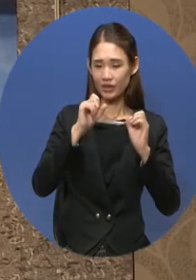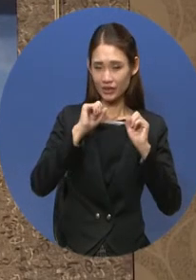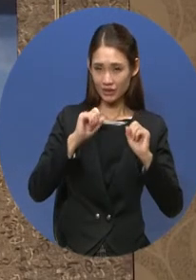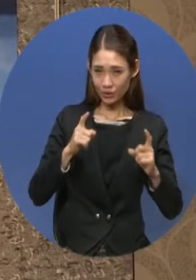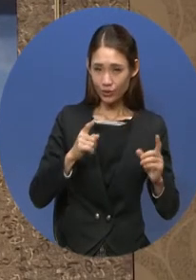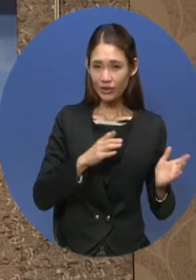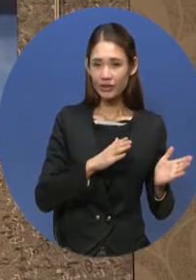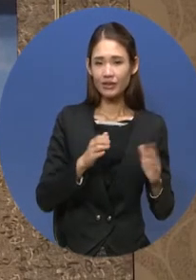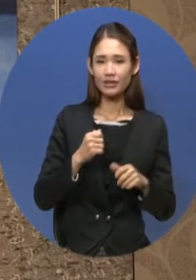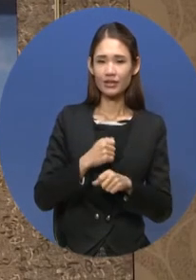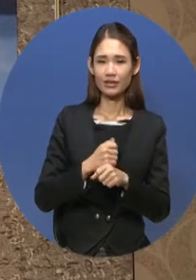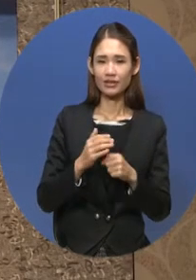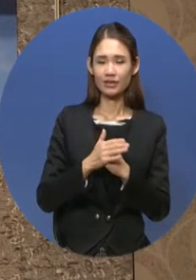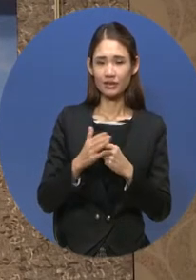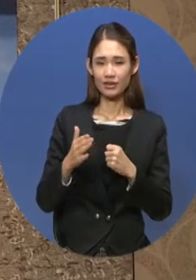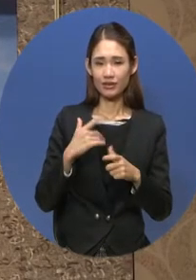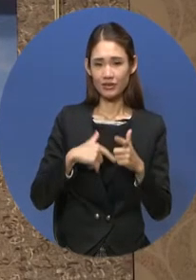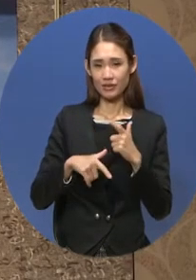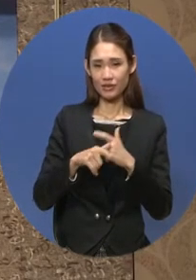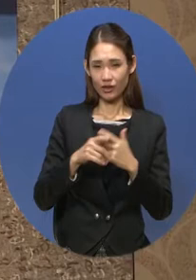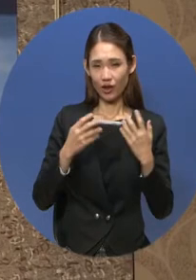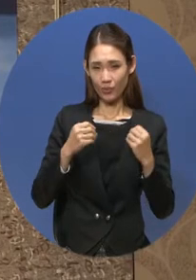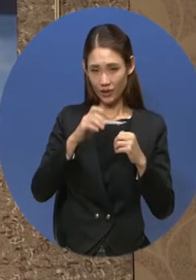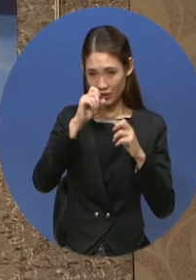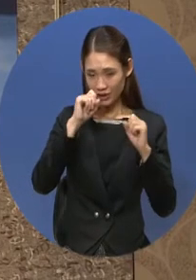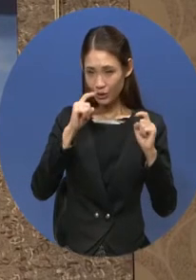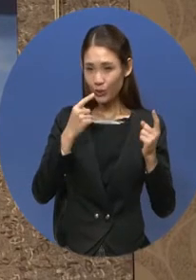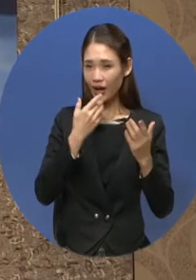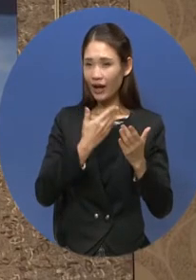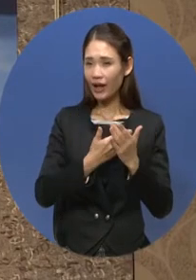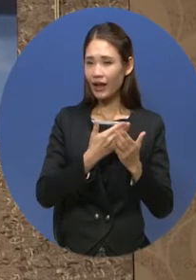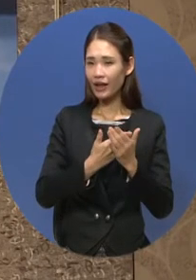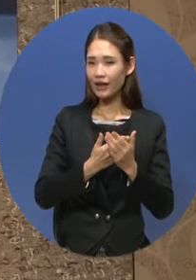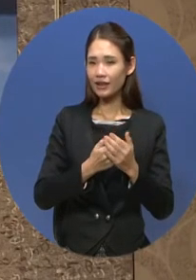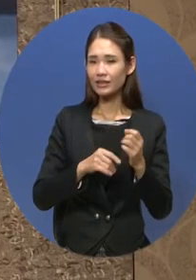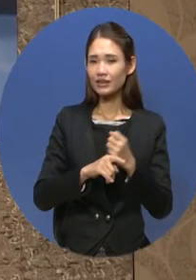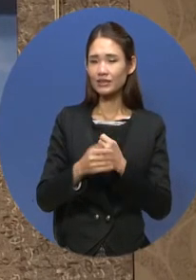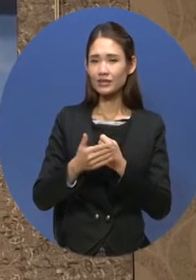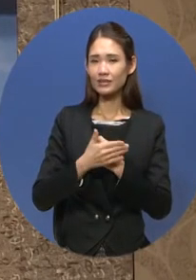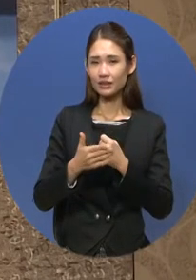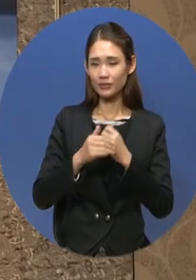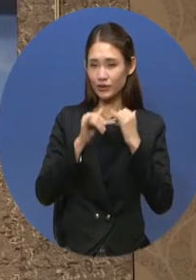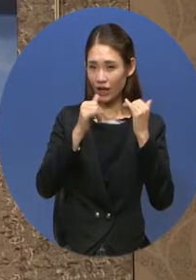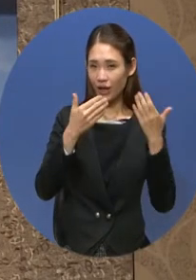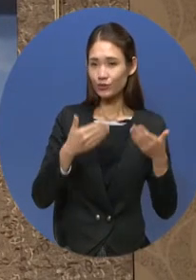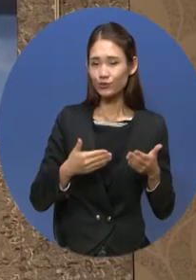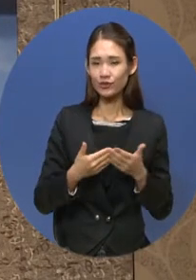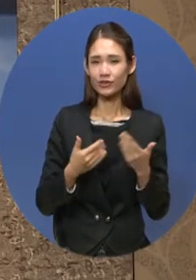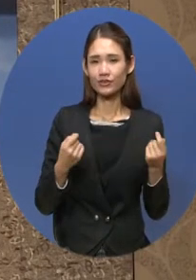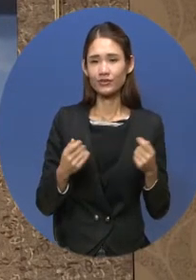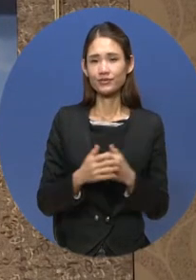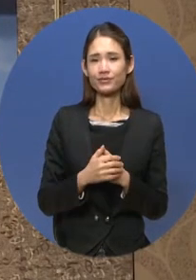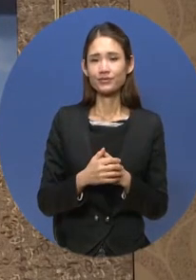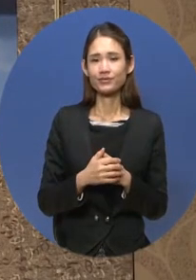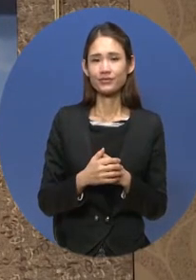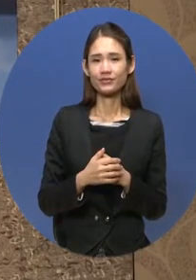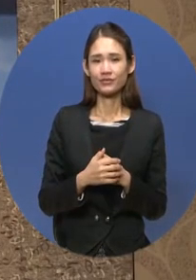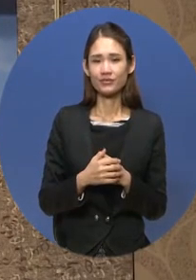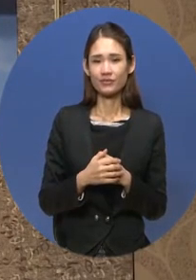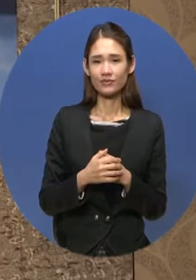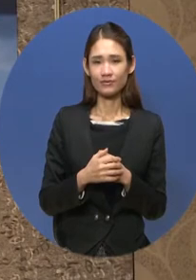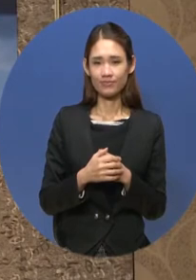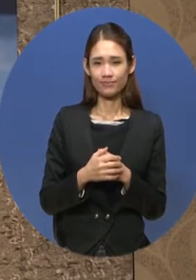기회도 마련을 했기 때문에 이제 아마 더 많은 기회를 달라라는 의미에서 네. 주신 것 같습니다. 그래서